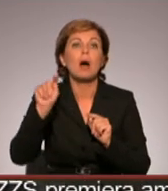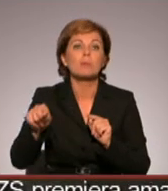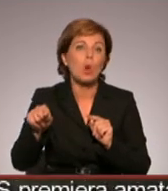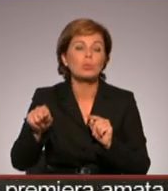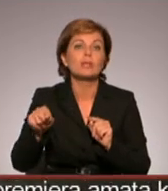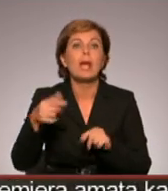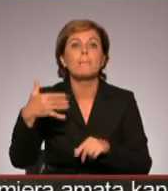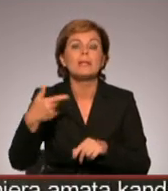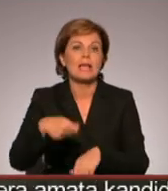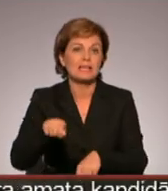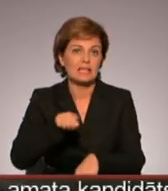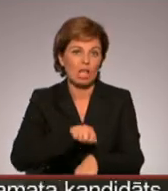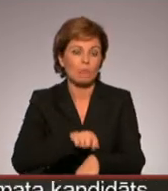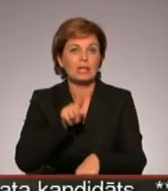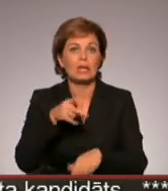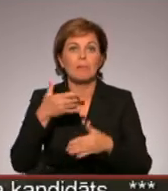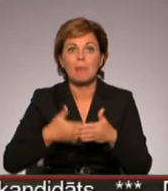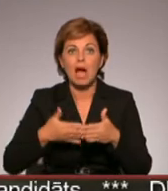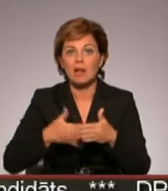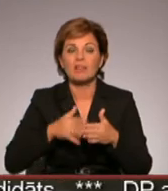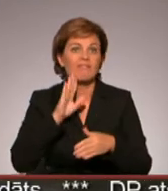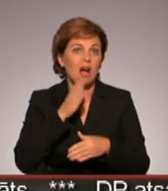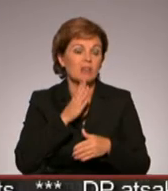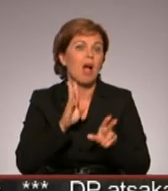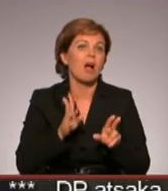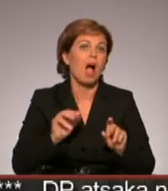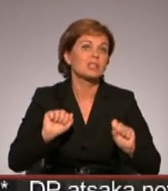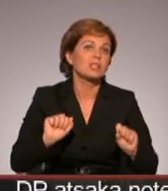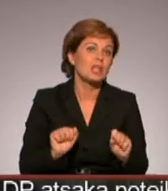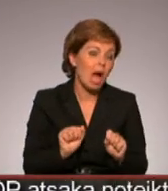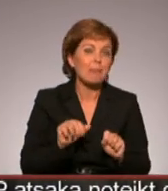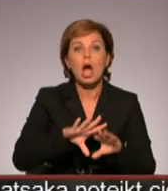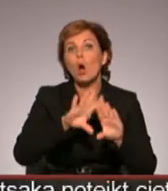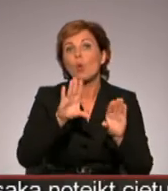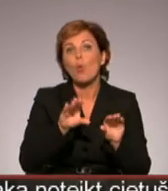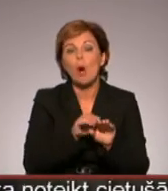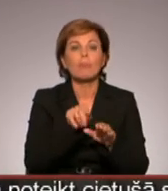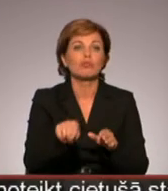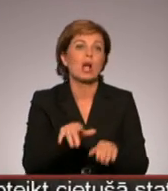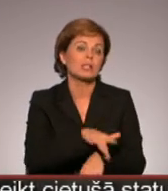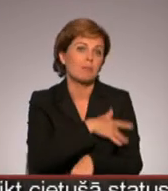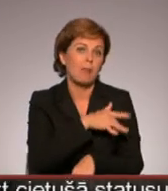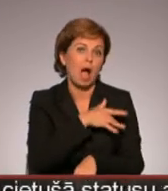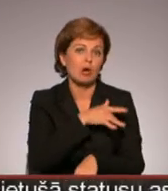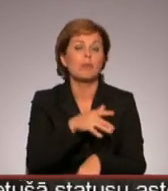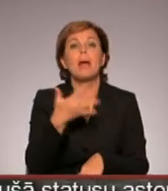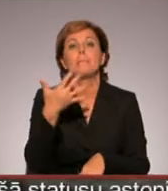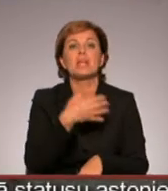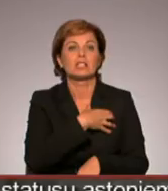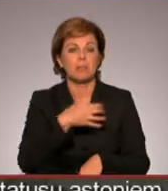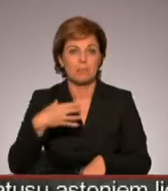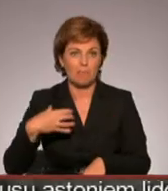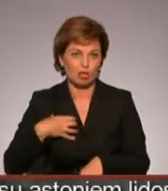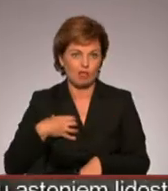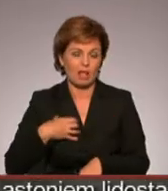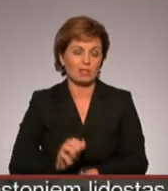km bet tas ir parēķināts vasarā kā tas būs ziemā protams laiks rādīs kumā latvijā šāds pakalpojums pieejams piecās pašvaldībās iva